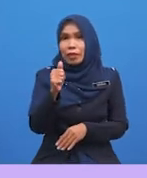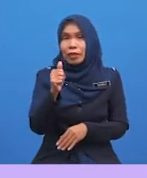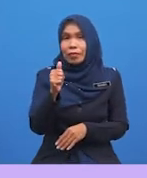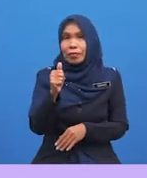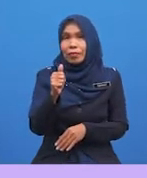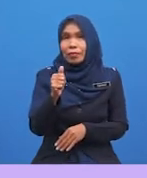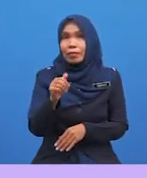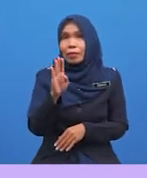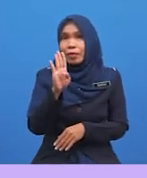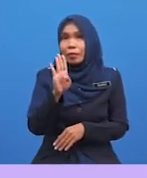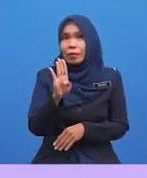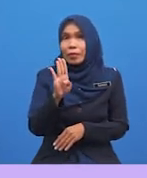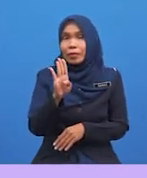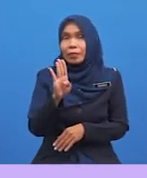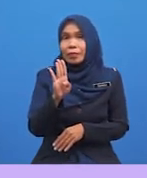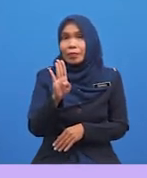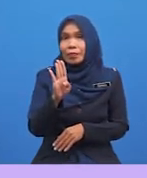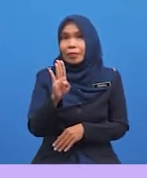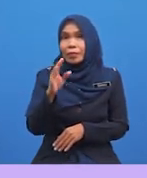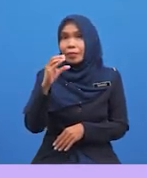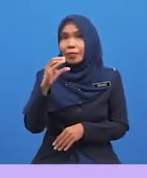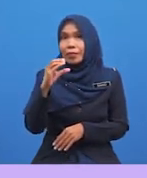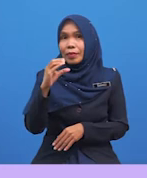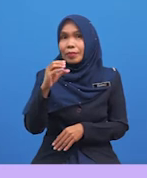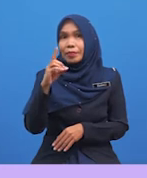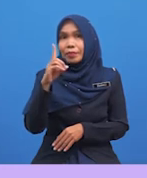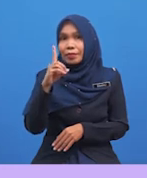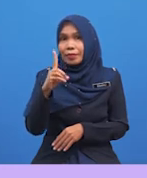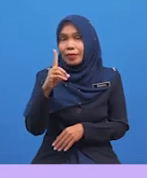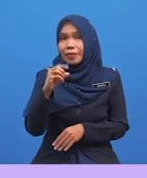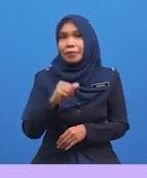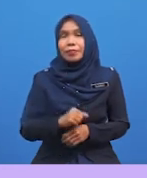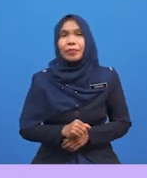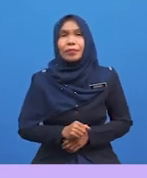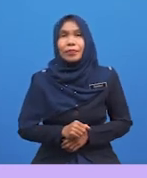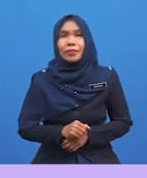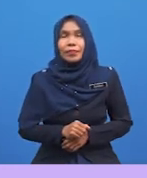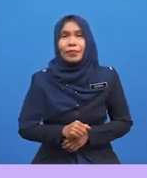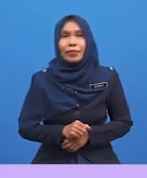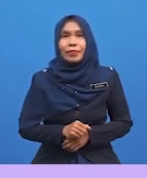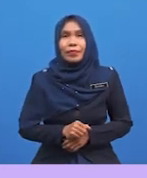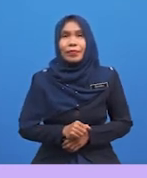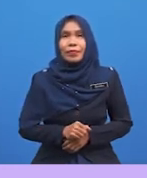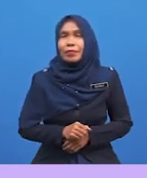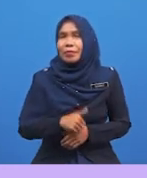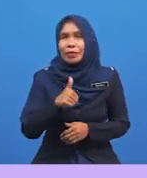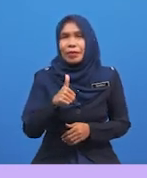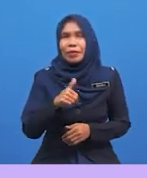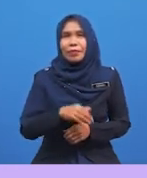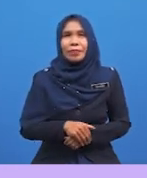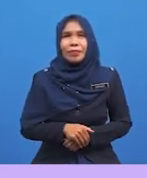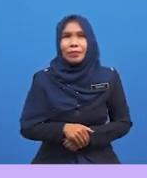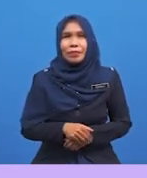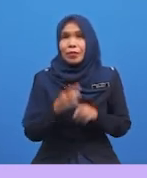B, Kertih. C, Bangi. D, Ipoh. Sangat bagus,